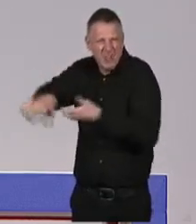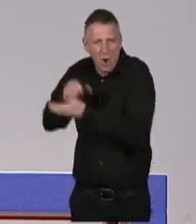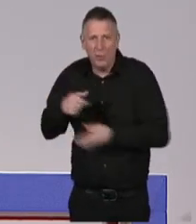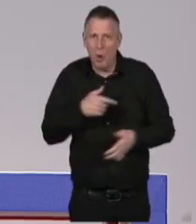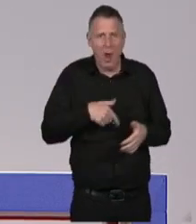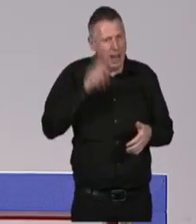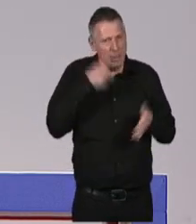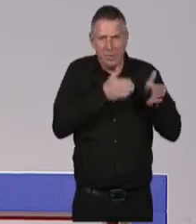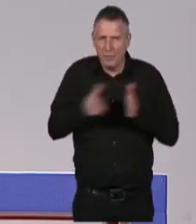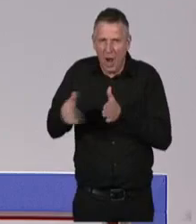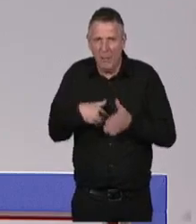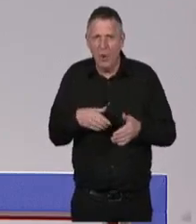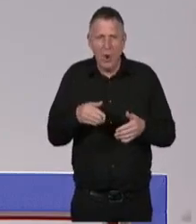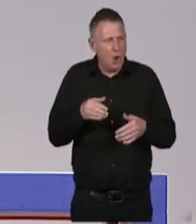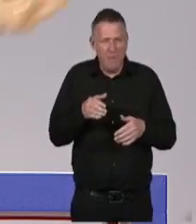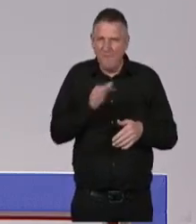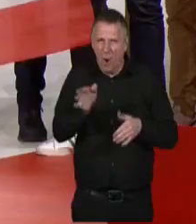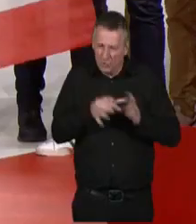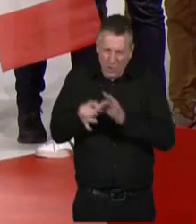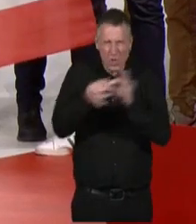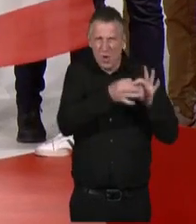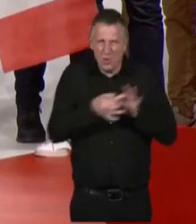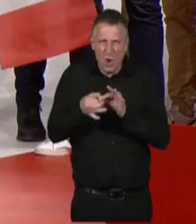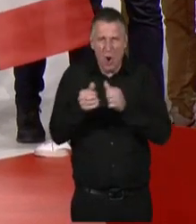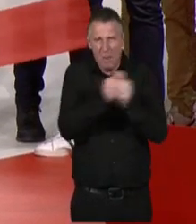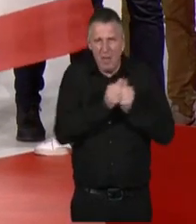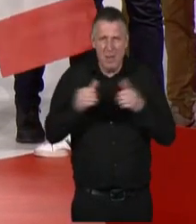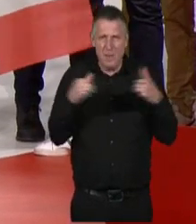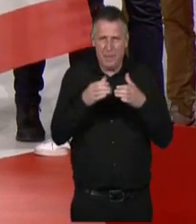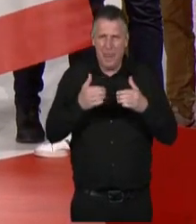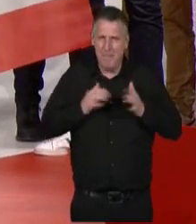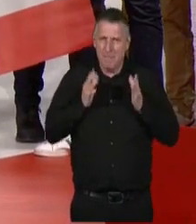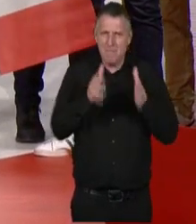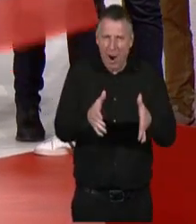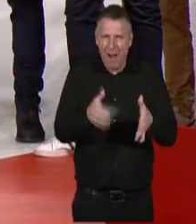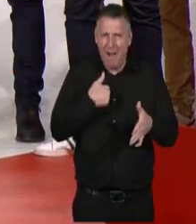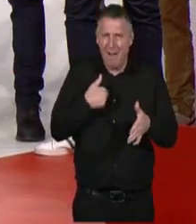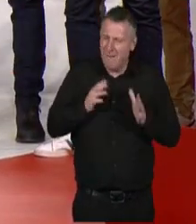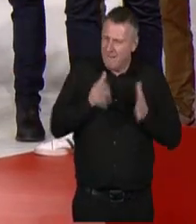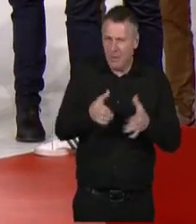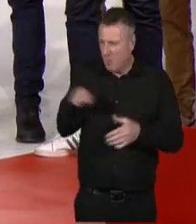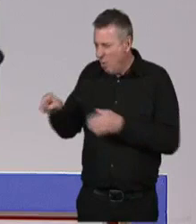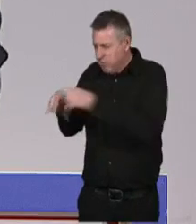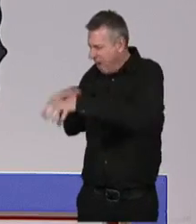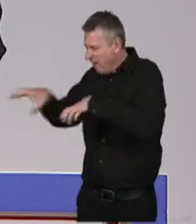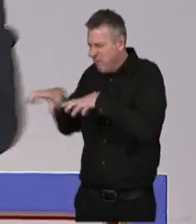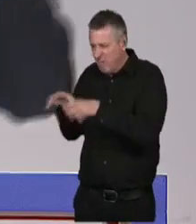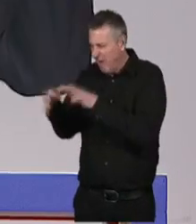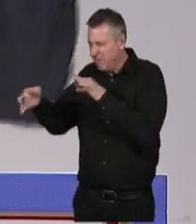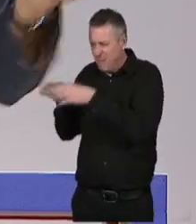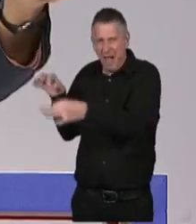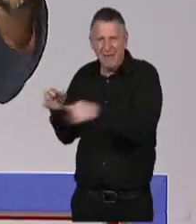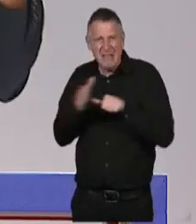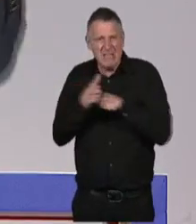la force de l'unité nationale, ils sont la désunion. Contre cet extrémisme, choisissez la